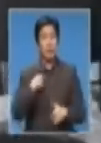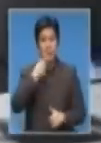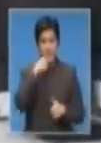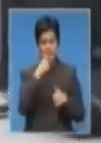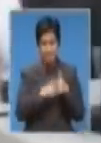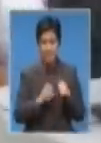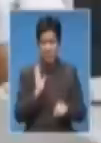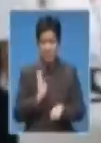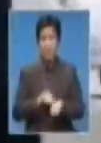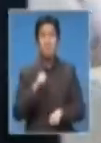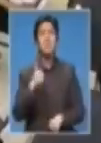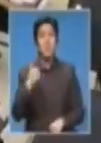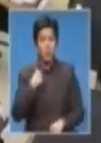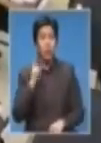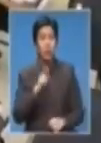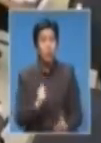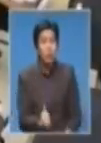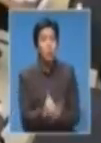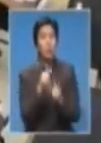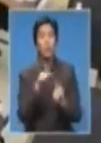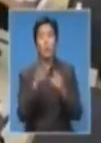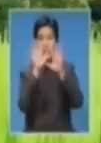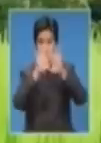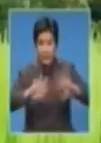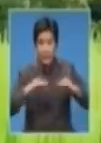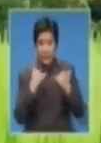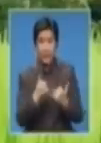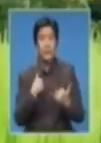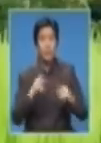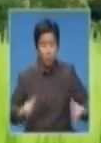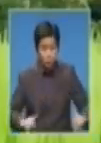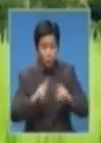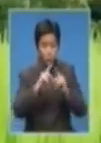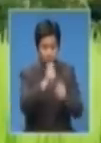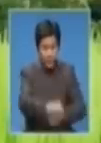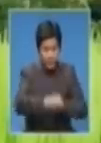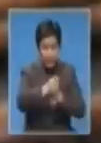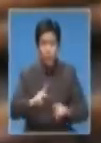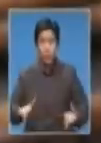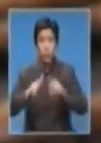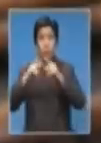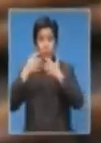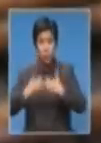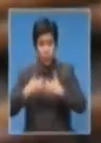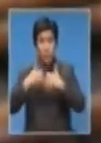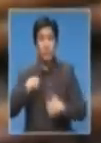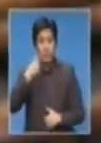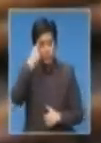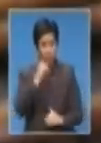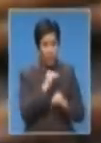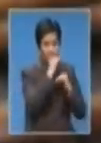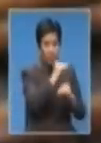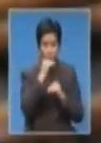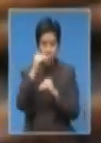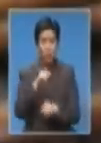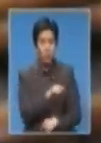วยกันนะครับเราต้องป้อนสถานประกอบการเหล่านี้ด้วยในส่วนกระทรวงเกษตรกระทรวงอุตสาหกรรมเราก็ต้องกำหนดปริมาณความต้องการผลผลิ